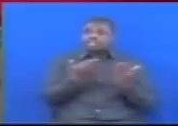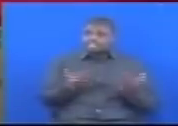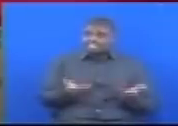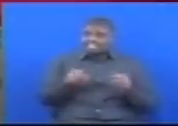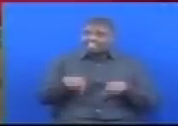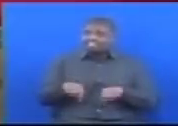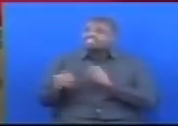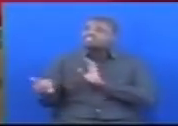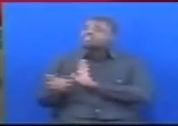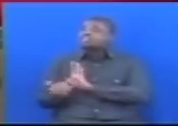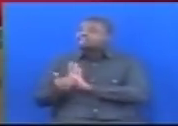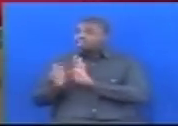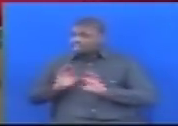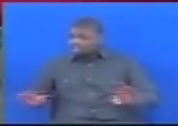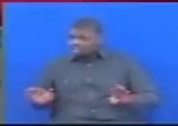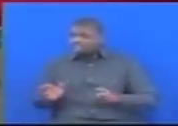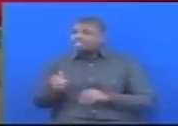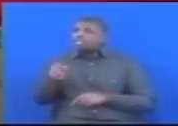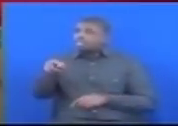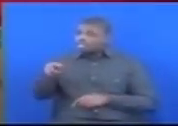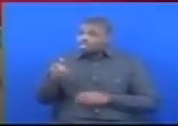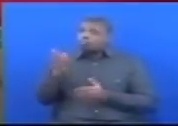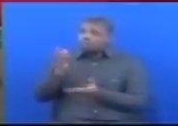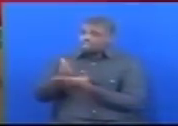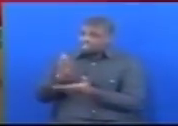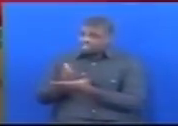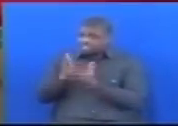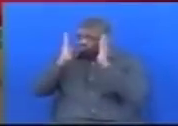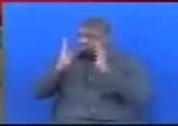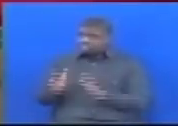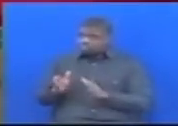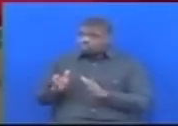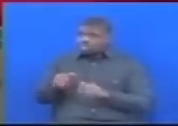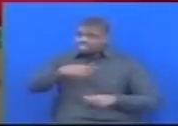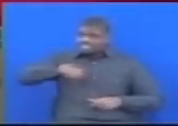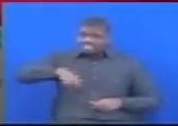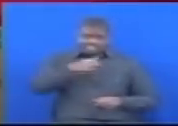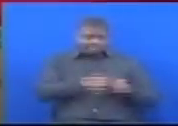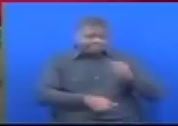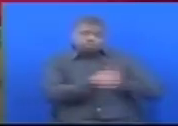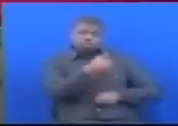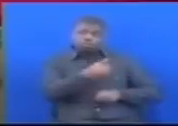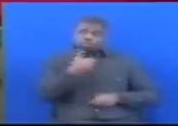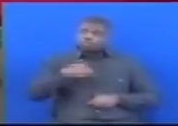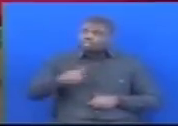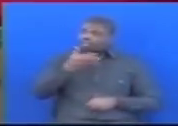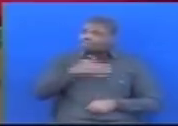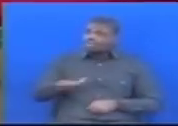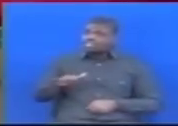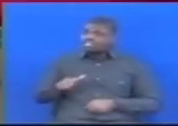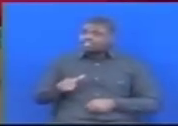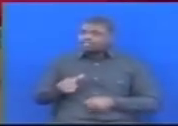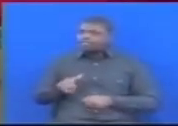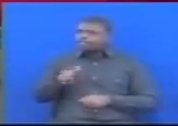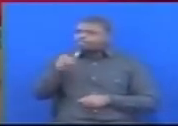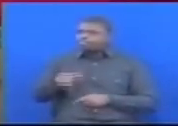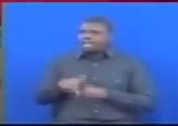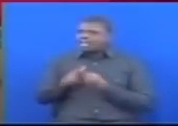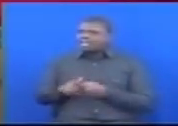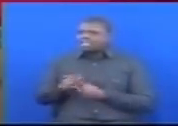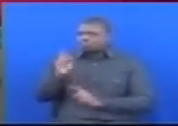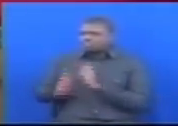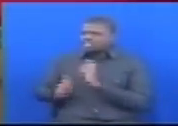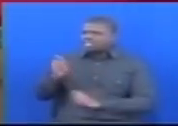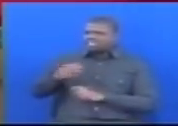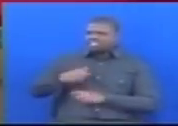ni sheria. Nataka nimhakikishie Mheshimiwa Mbunge, sisi kama viongozi wa Wizara ya Maji hakutokuwa na mkandarasi ambaye atashindana na